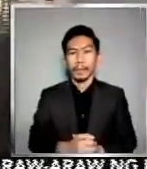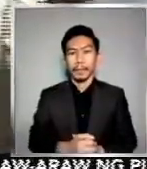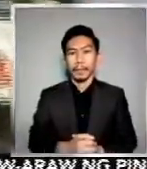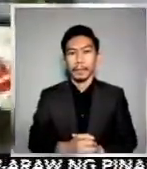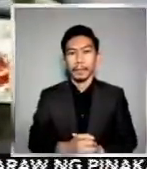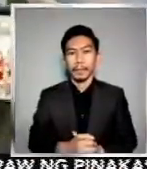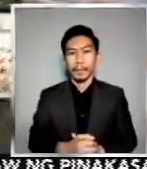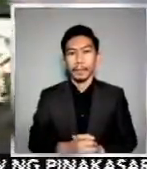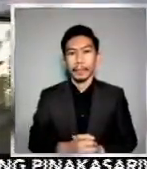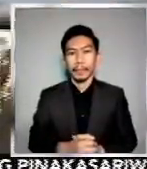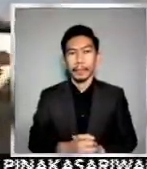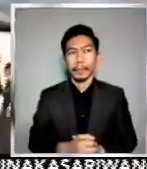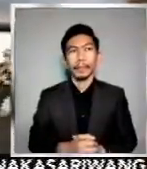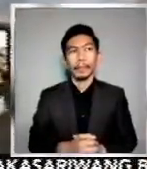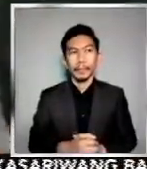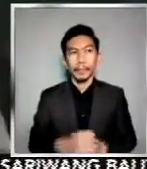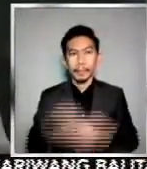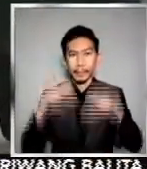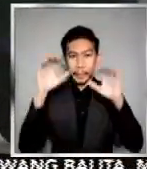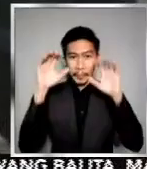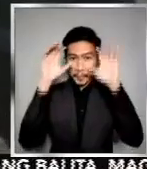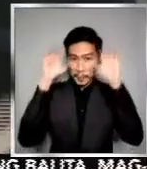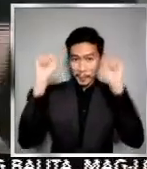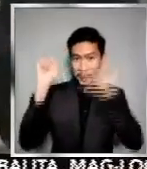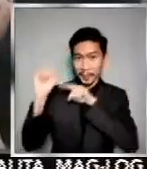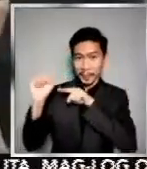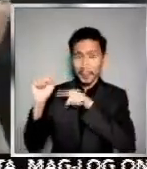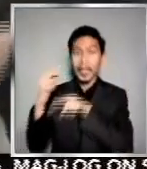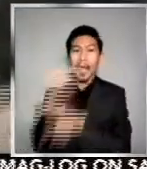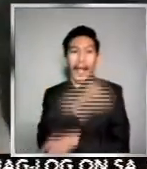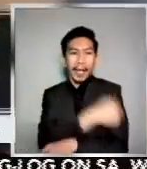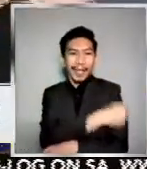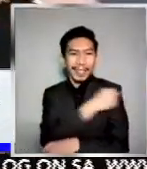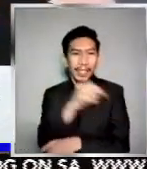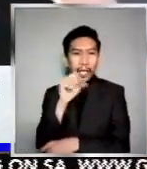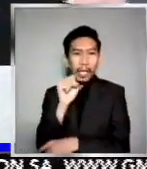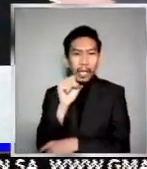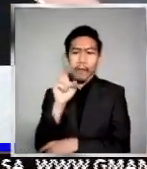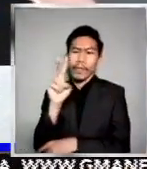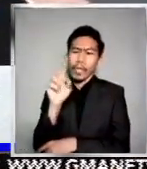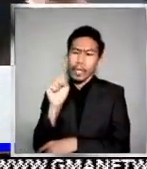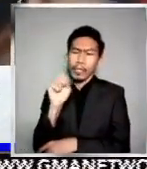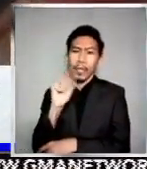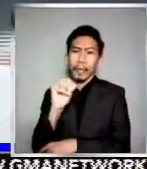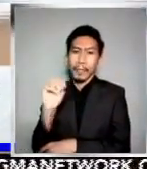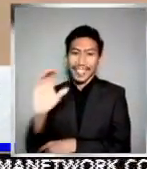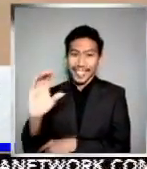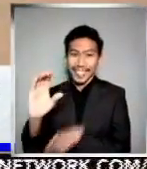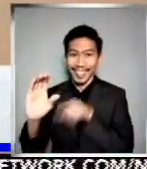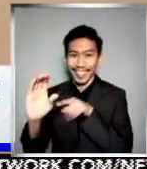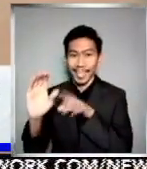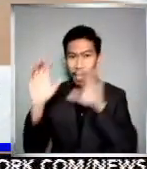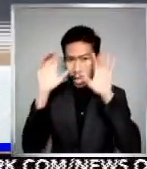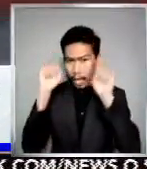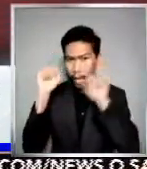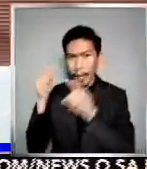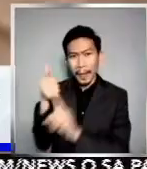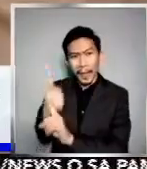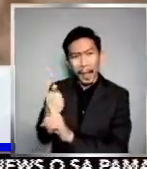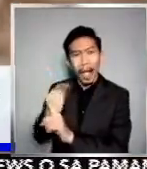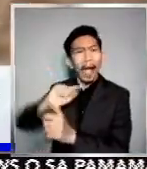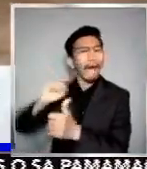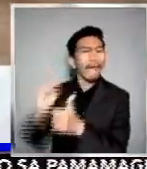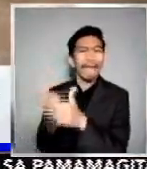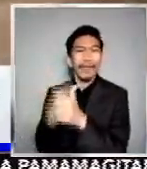Ang Pangulo ng Vicente Soto Memorial Medical Center o VSMMC na si Dr. Gerardo Aquino ang unang binakunahan